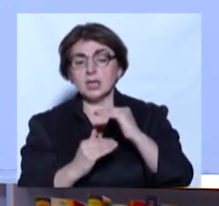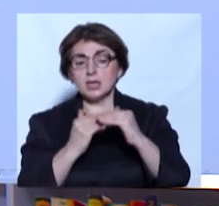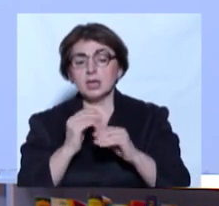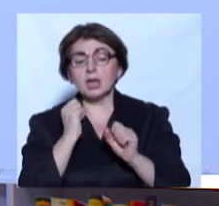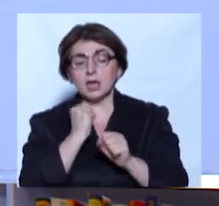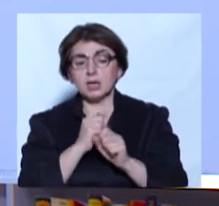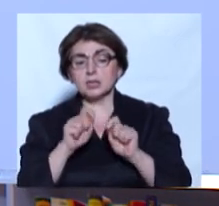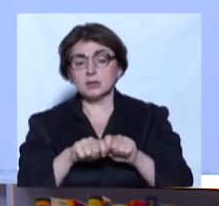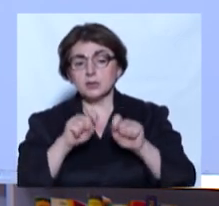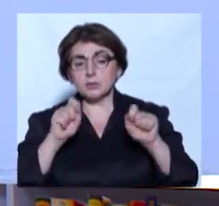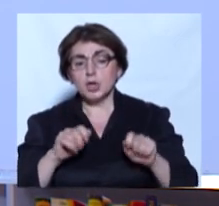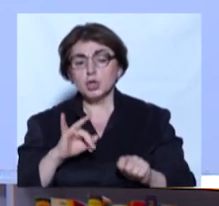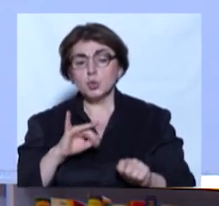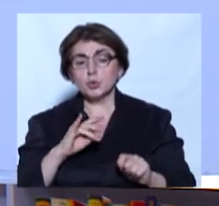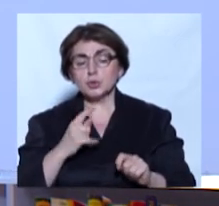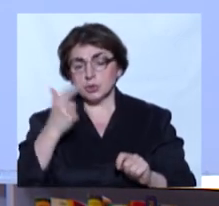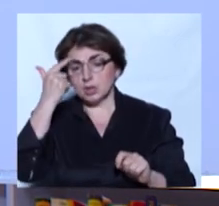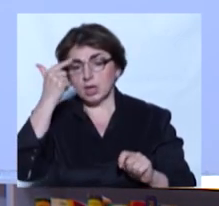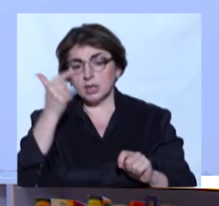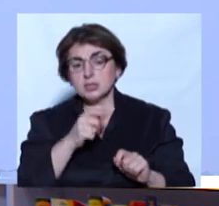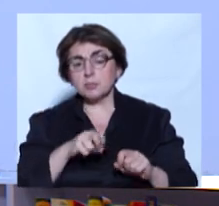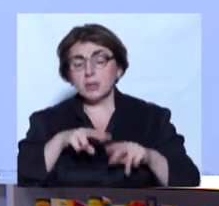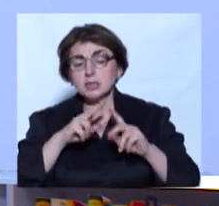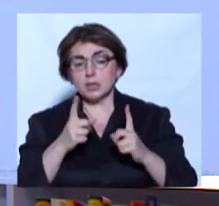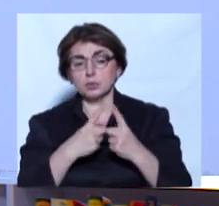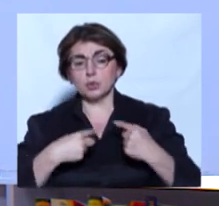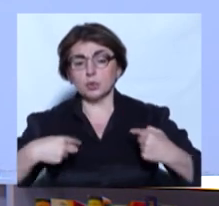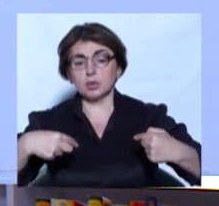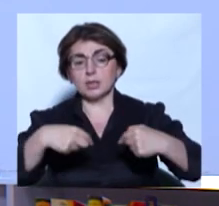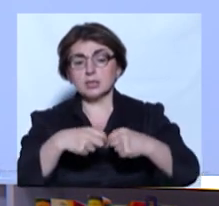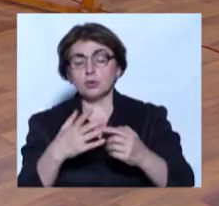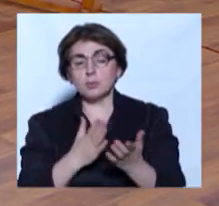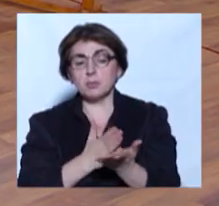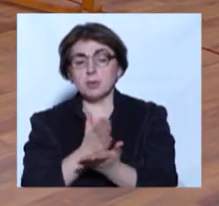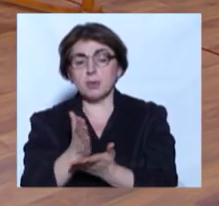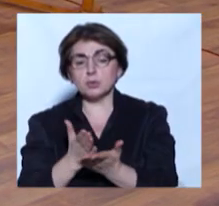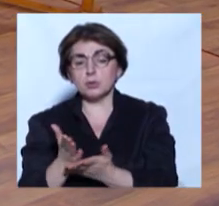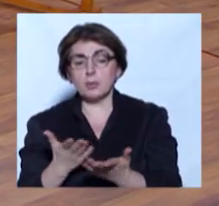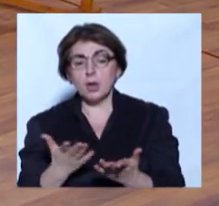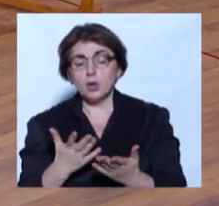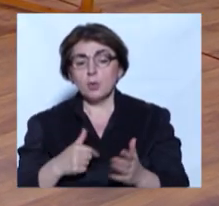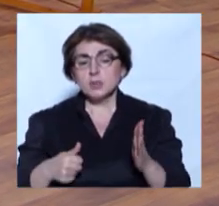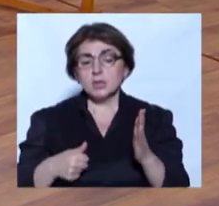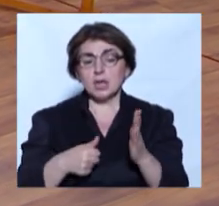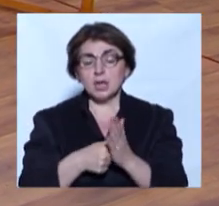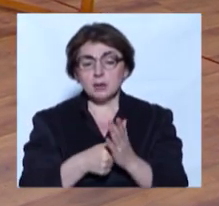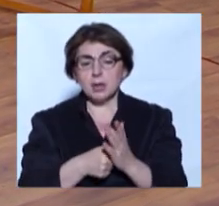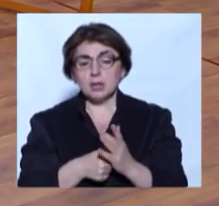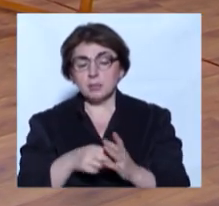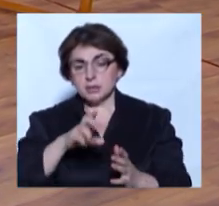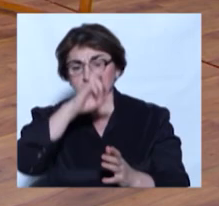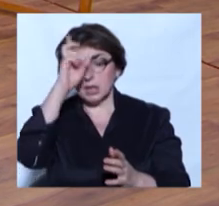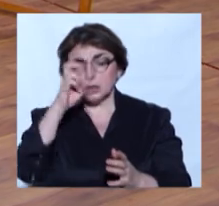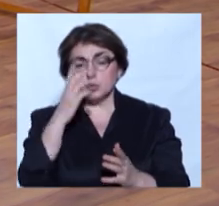შეიქმნა იუნესკოს მიერ განათლების კოალიცია, სპეციალური ესეთი მიმართულება, რომელიც ხელმძღვანელობს და ეხმარება